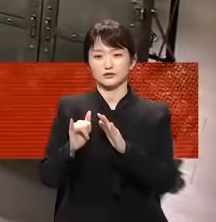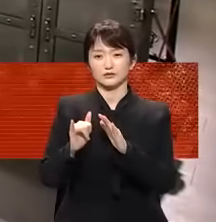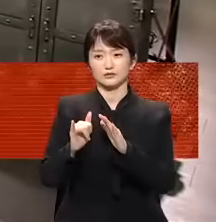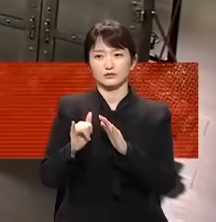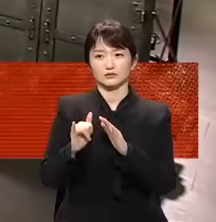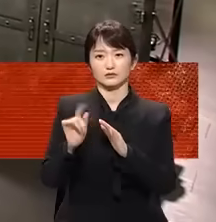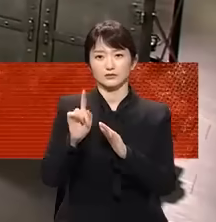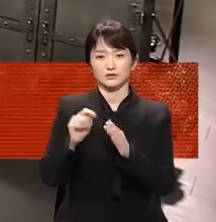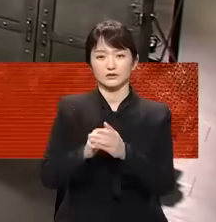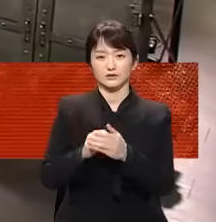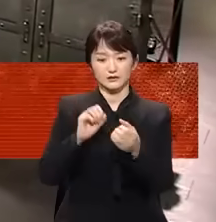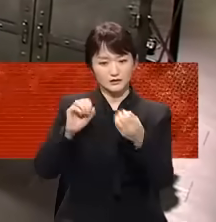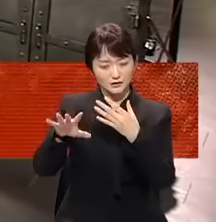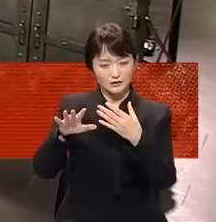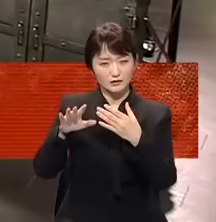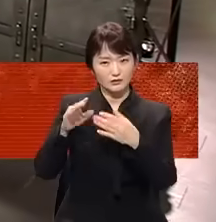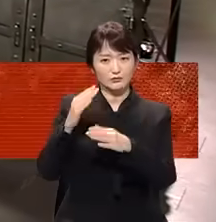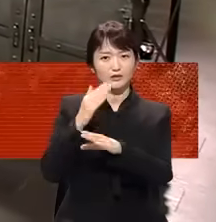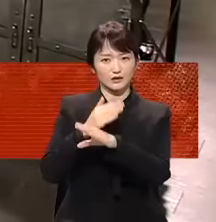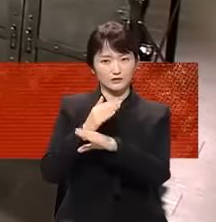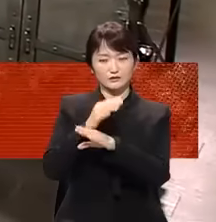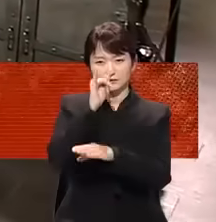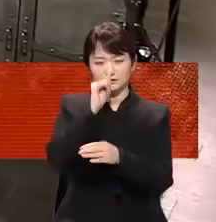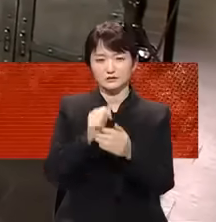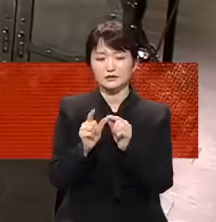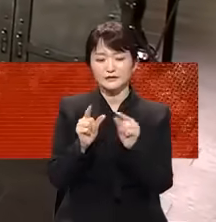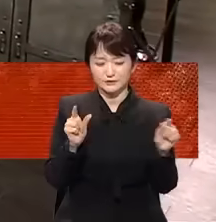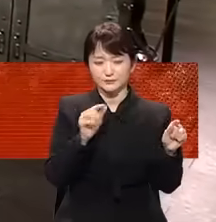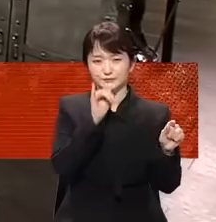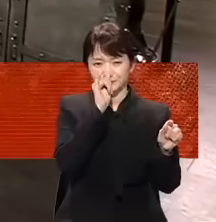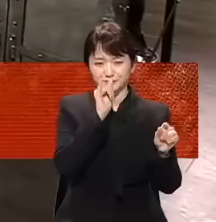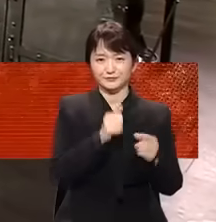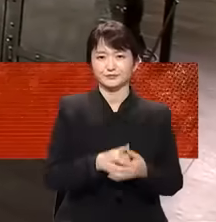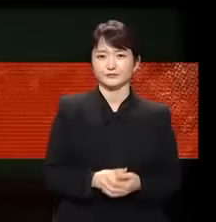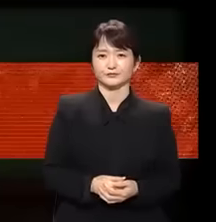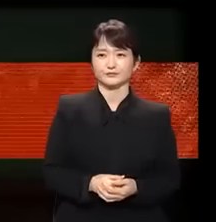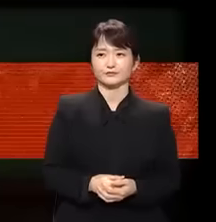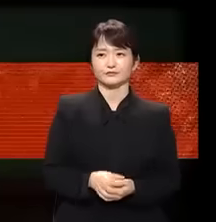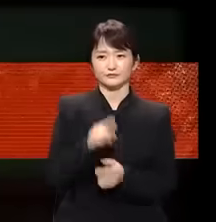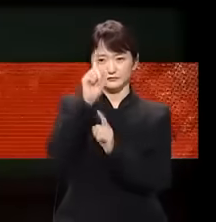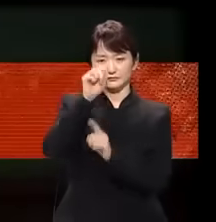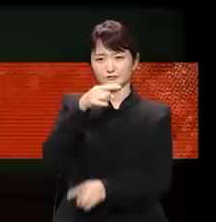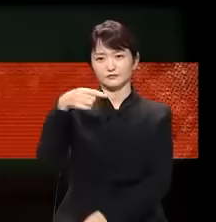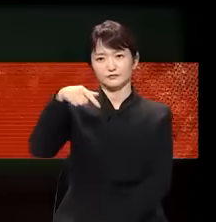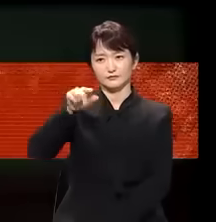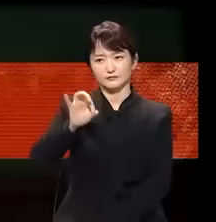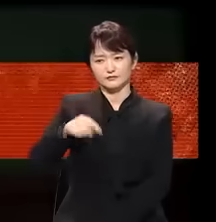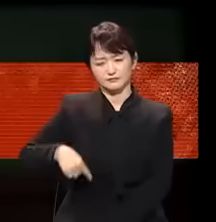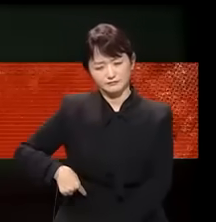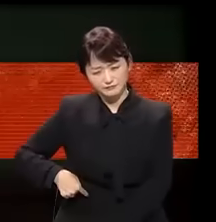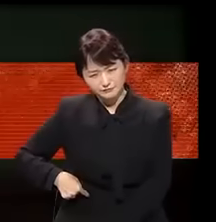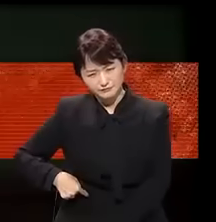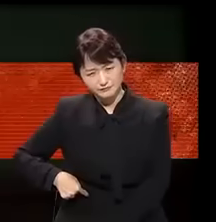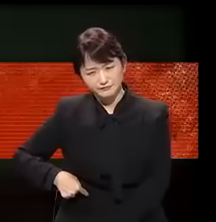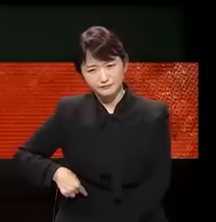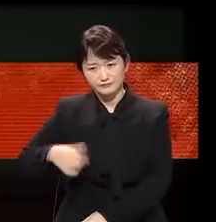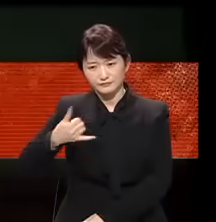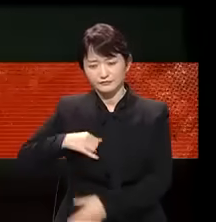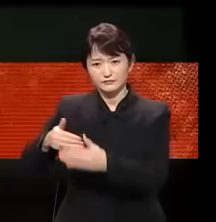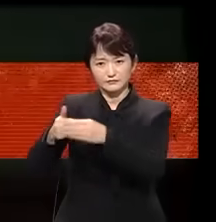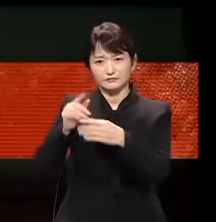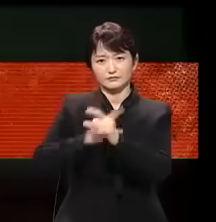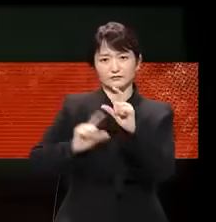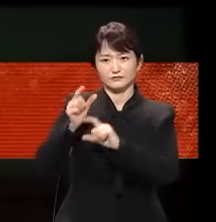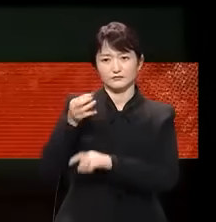얼핏 보니까를 하신 분도 있어요네 일부 있기는 합니다 일단 이희정 님은요 뭐 양심 있으면 애들이고 온 사람이 더 내야죠